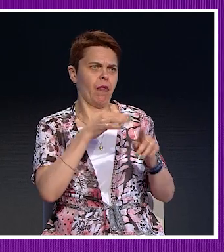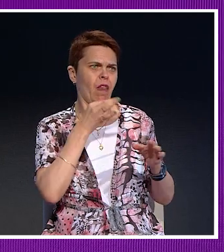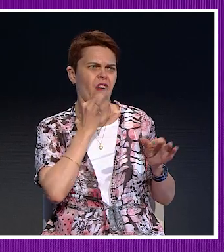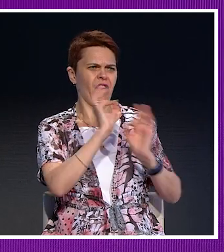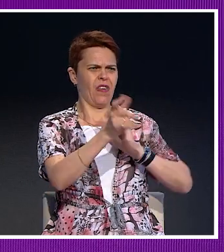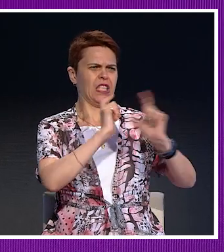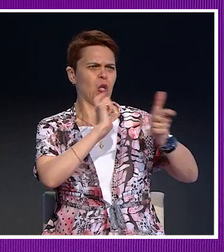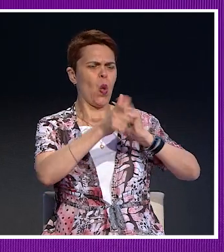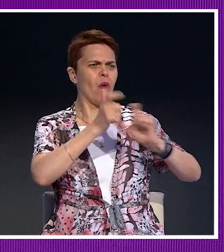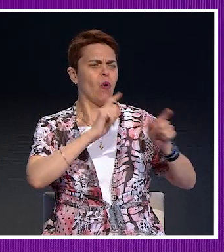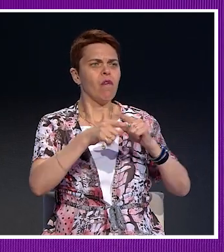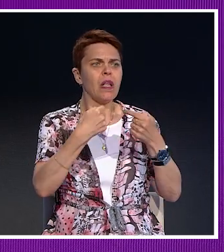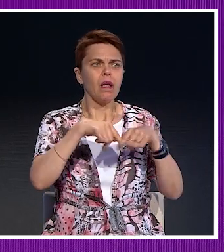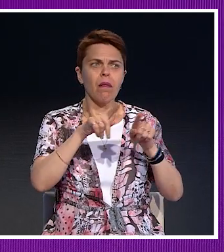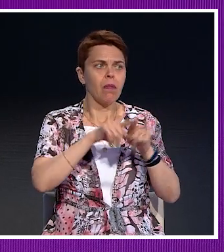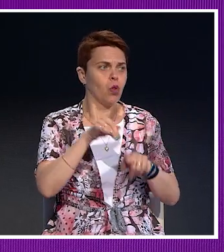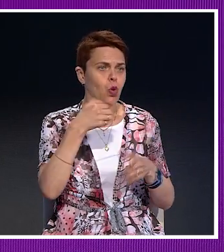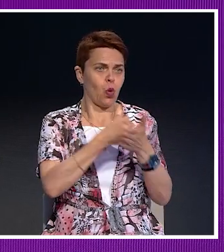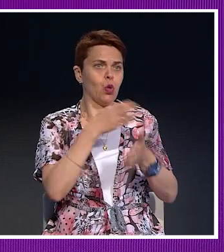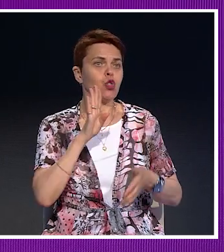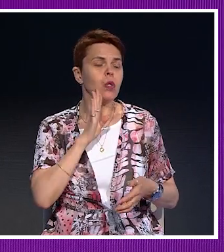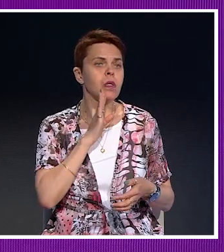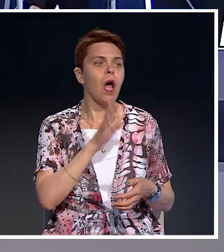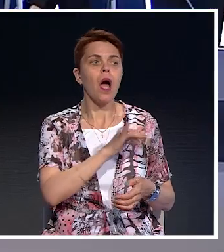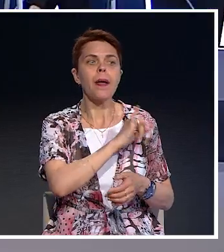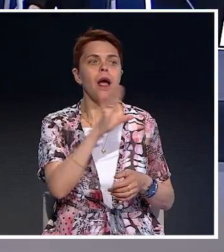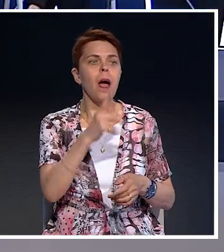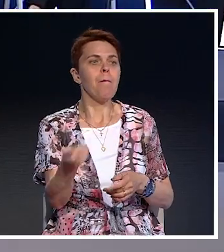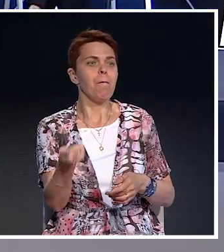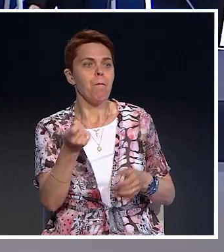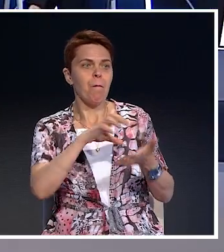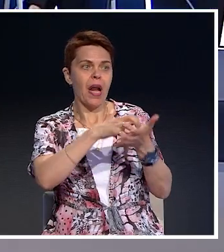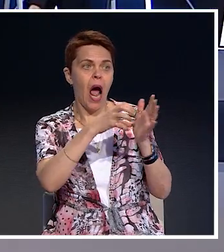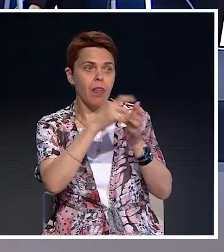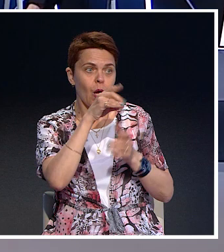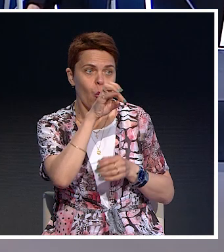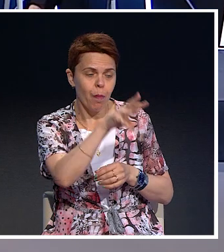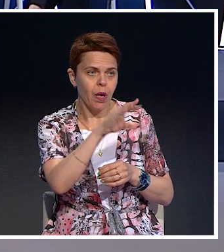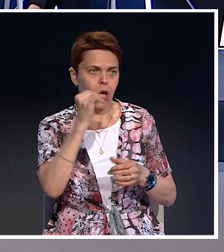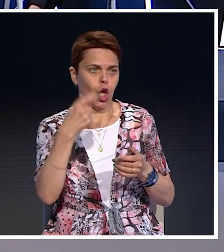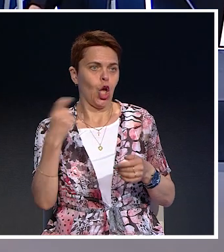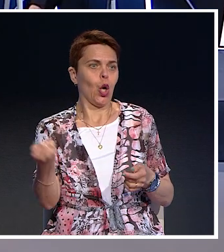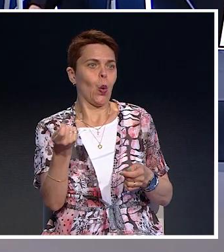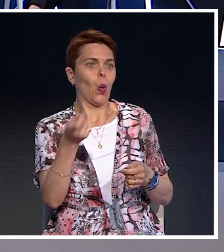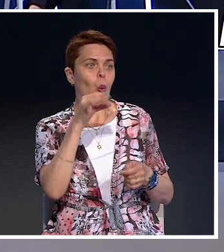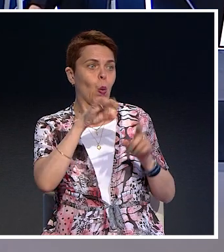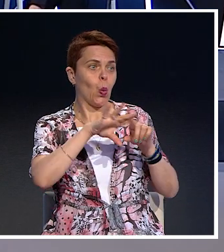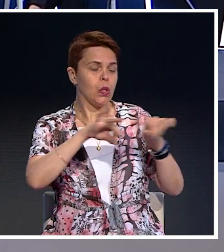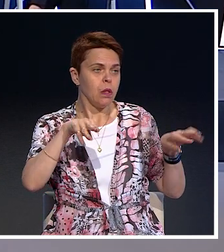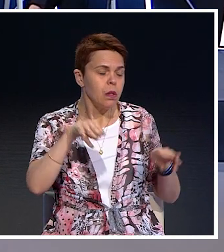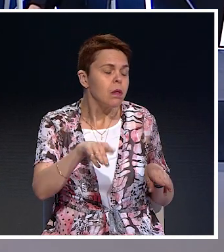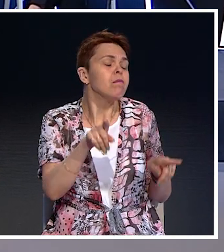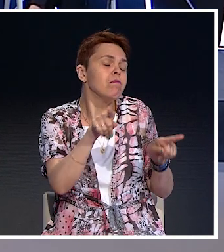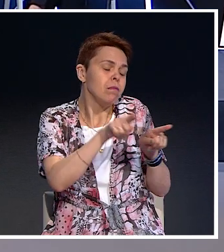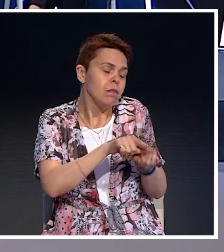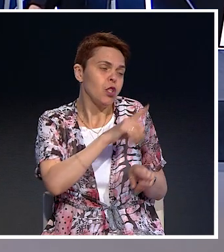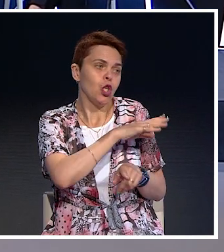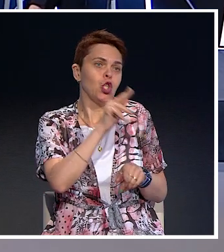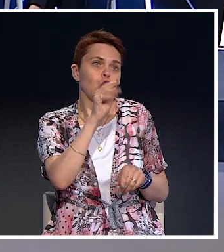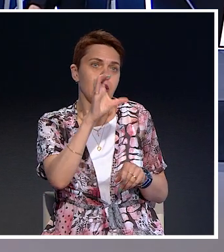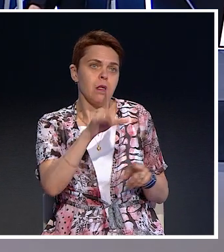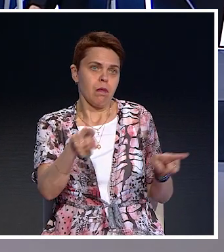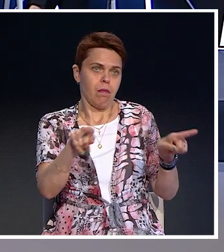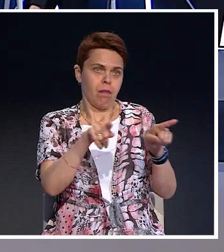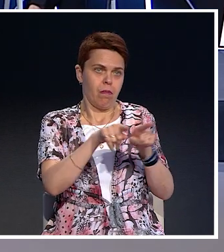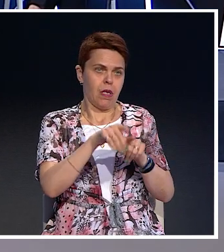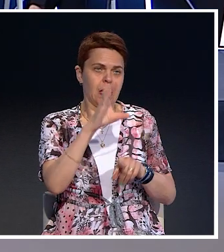дії щодо жінок. Тобто, тут потрібен не тільки пряник, але й кнут і чоловіків, і жінок в тому числі, які також часом